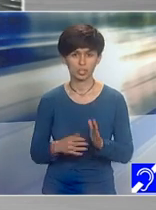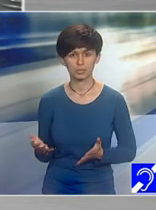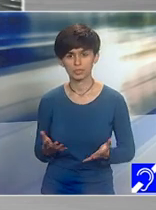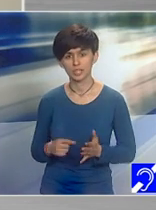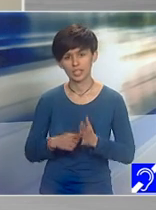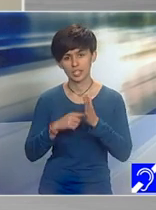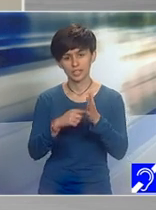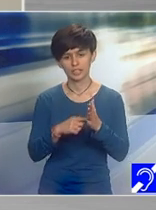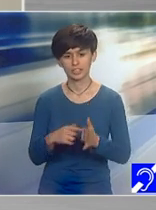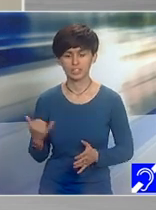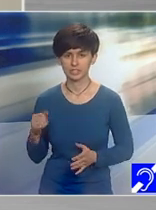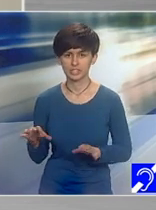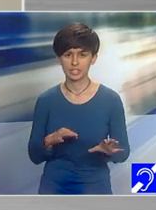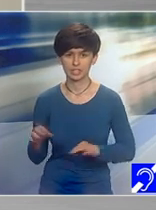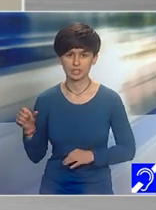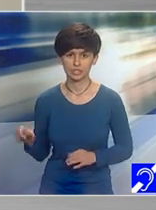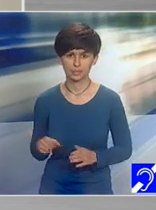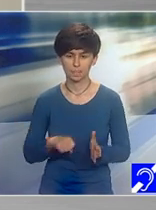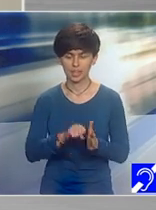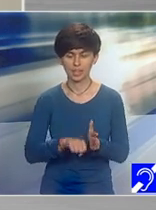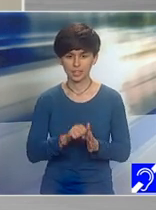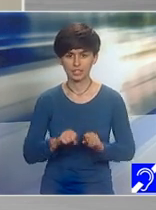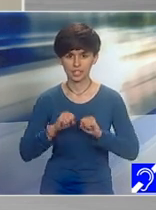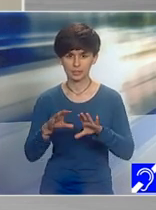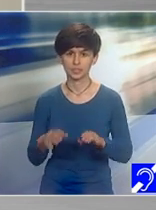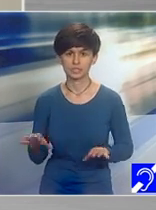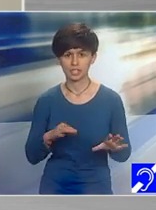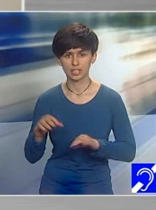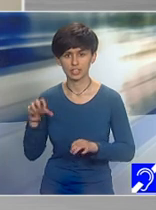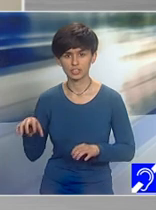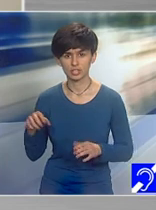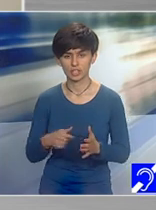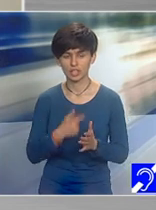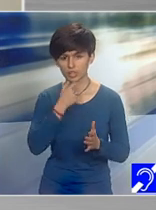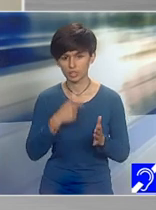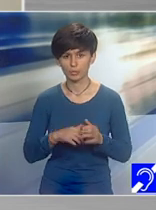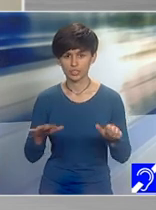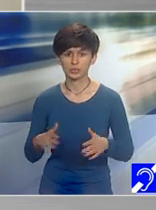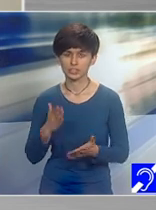fața alegătorilor. Vă spun acum, doamnelor, domnilor, că ediția de astăzi a emisiunii Alegeri Locale 2016 a